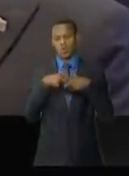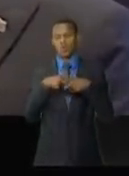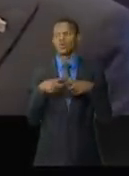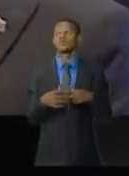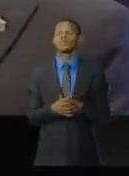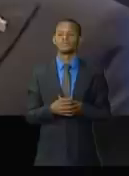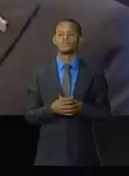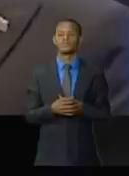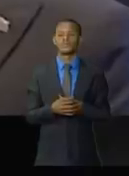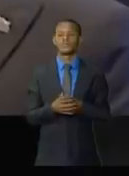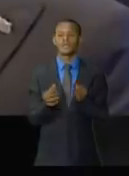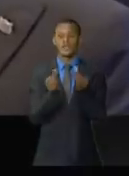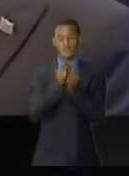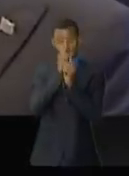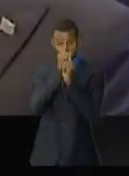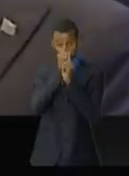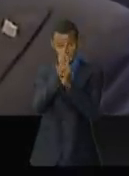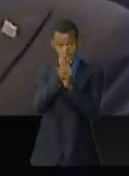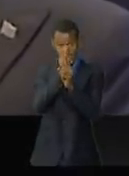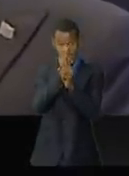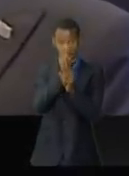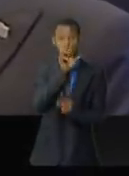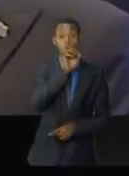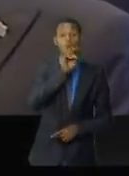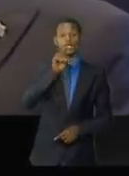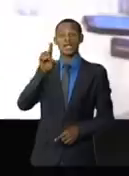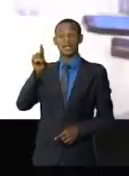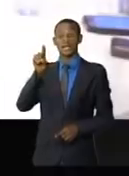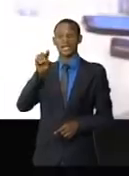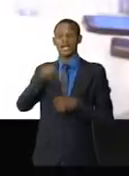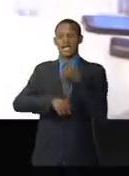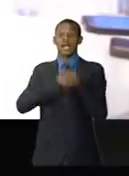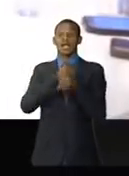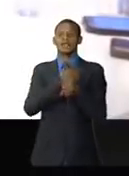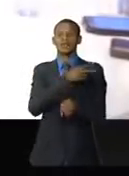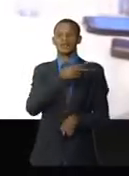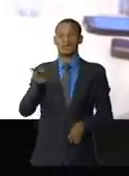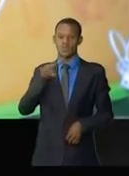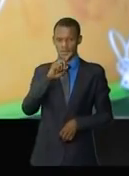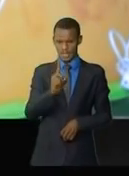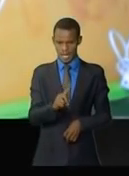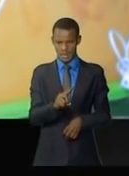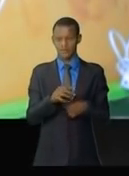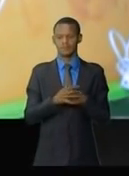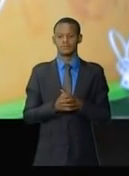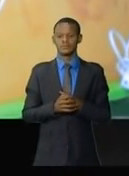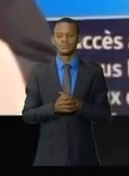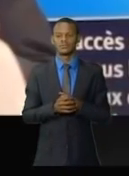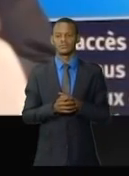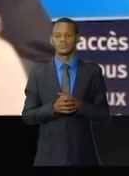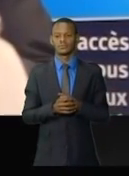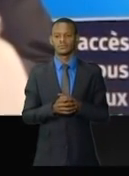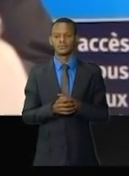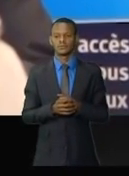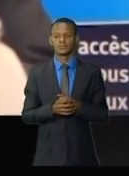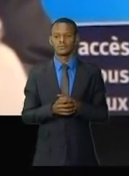développement durable ODD à l'horizon 2030. La desserte équitable du courant électrique en RDC d'ici